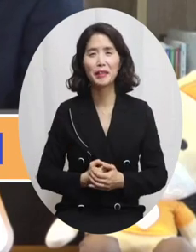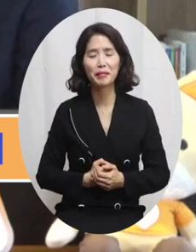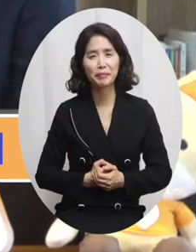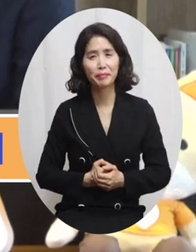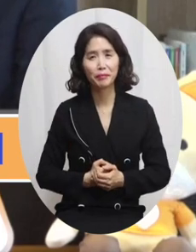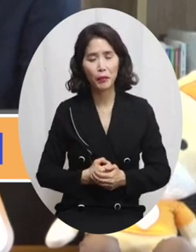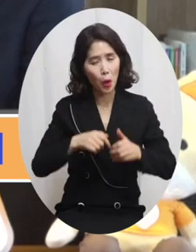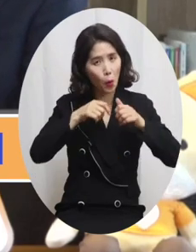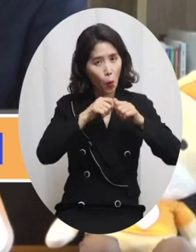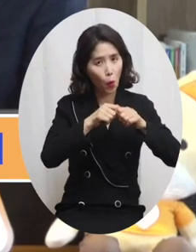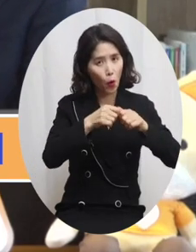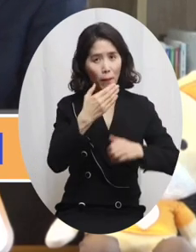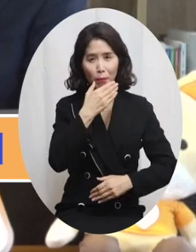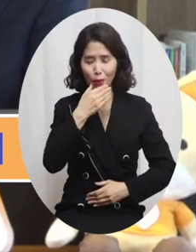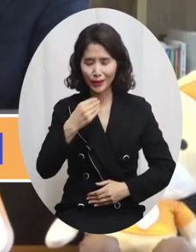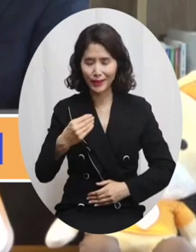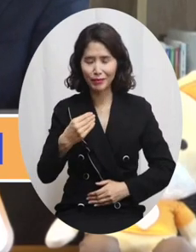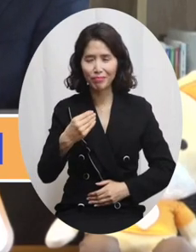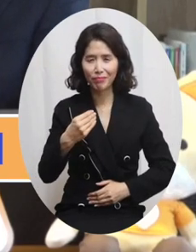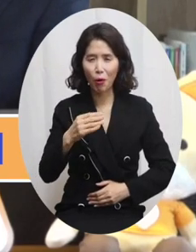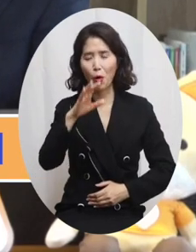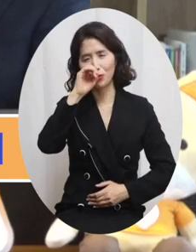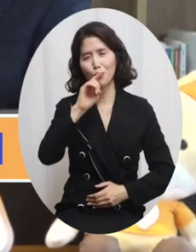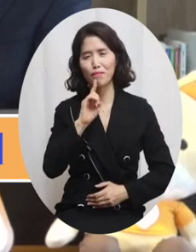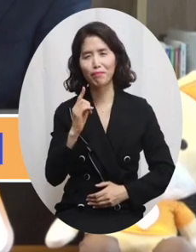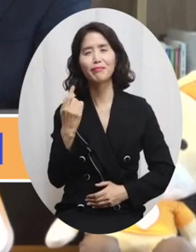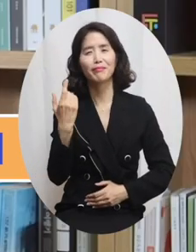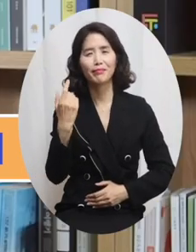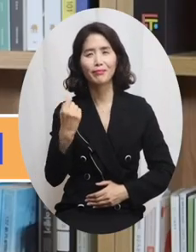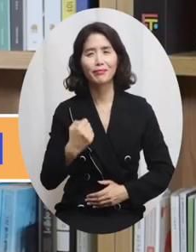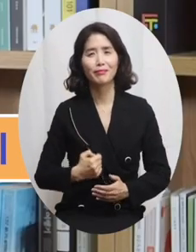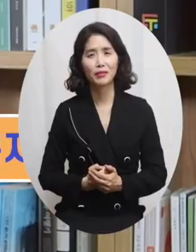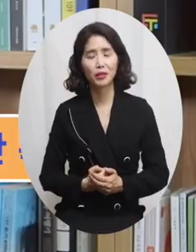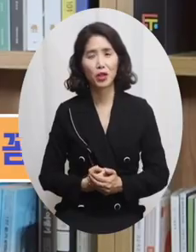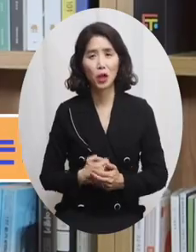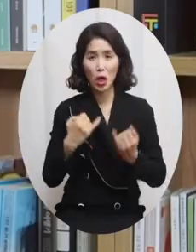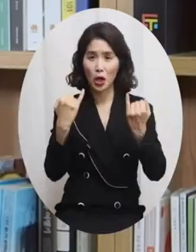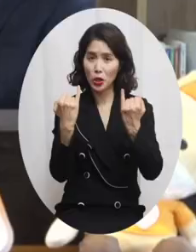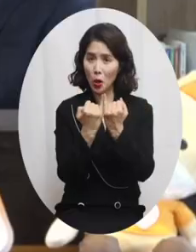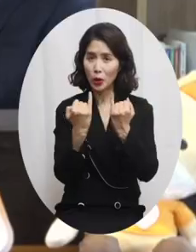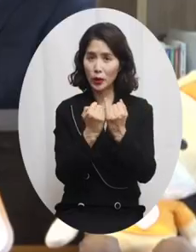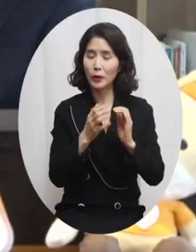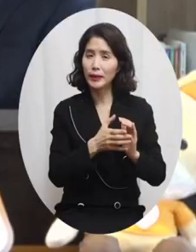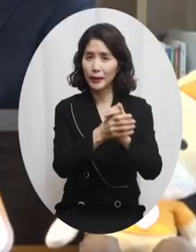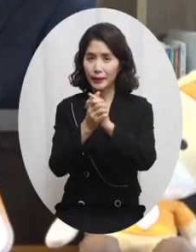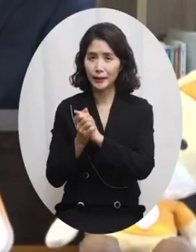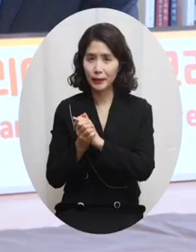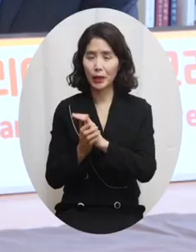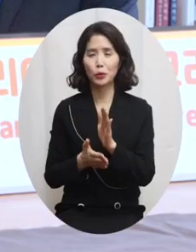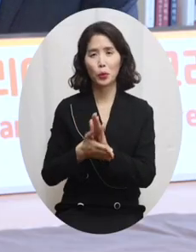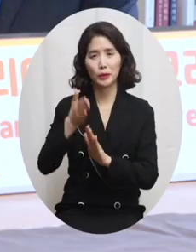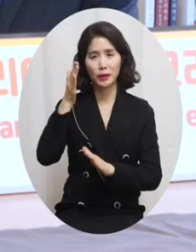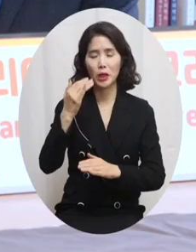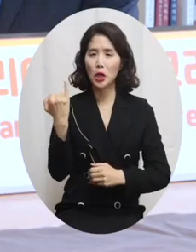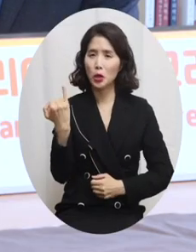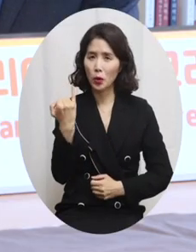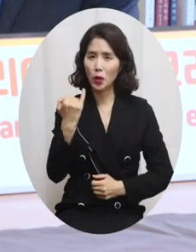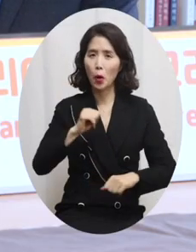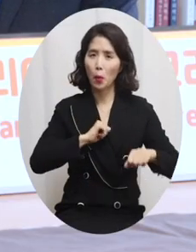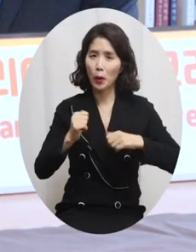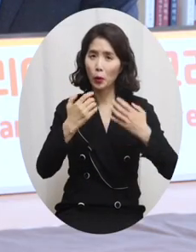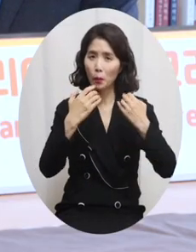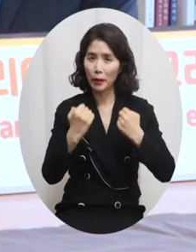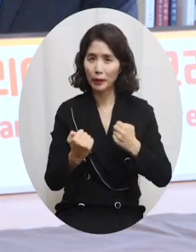네, 꼼꼼한 복지 좋은 말씀이신 것 같고요. 여성 친화 도시, 여성 복지, 여성이 활동을 많이